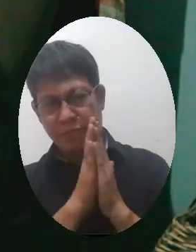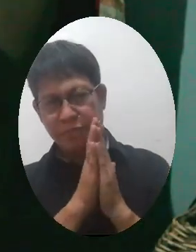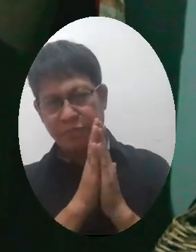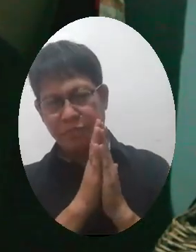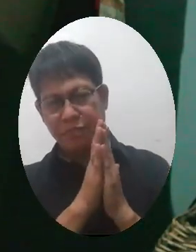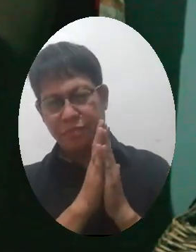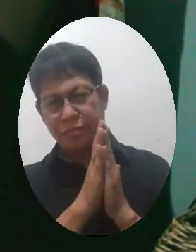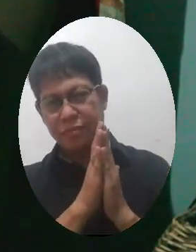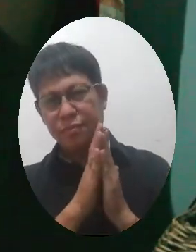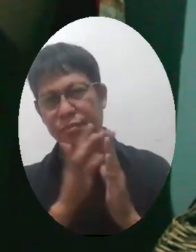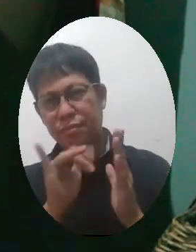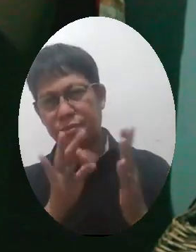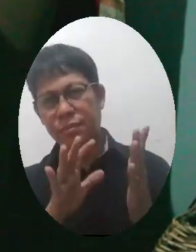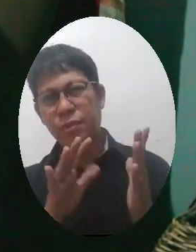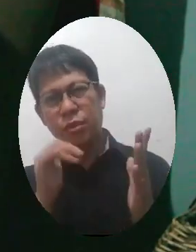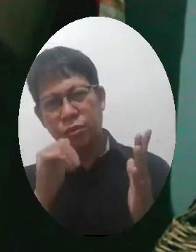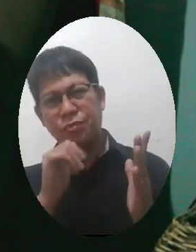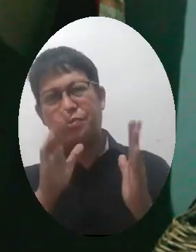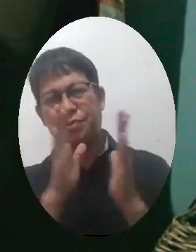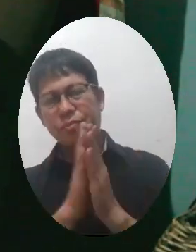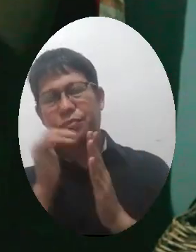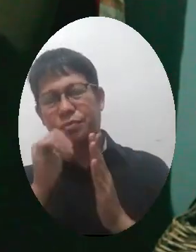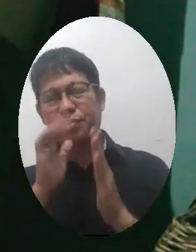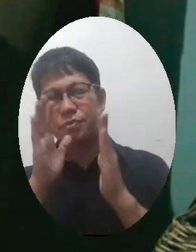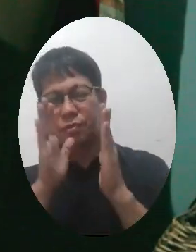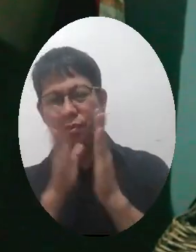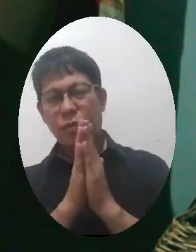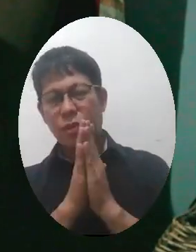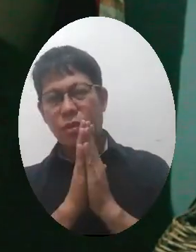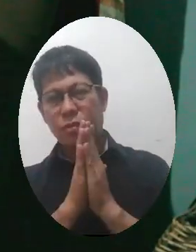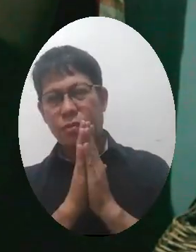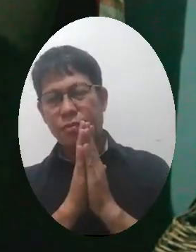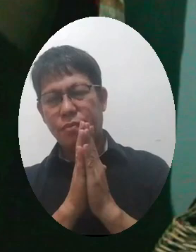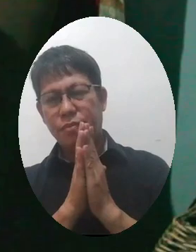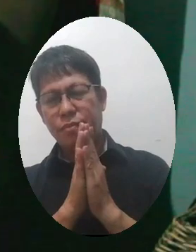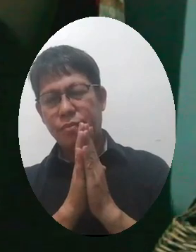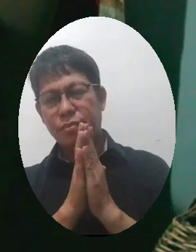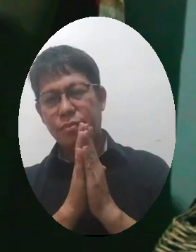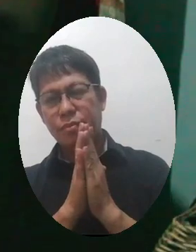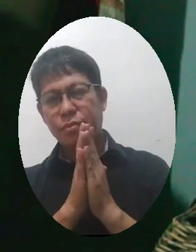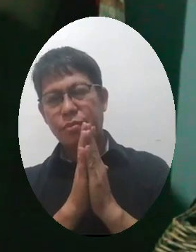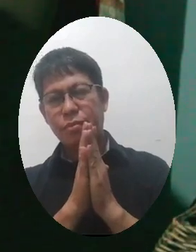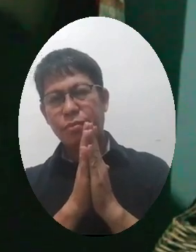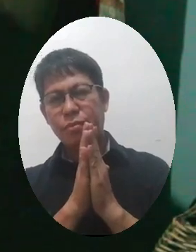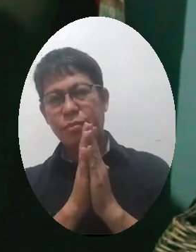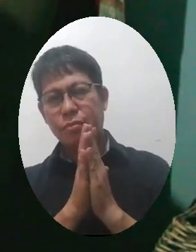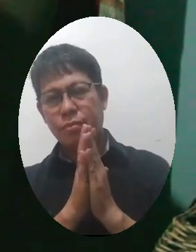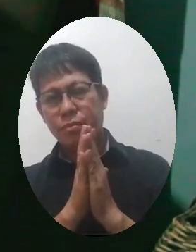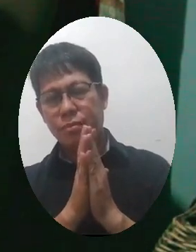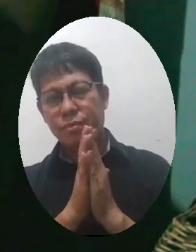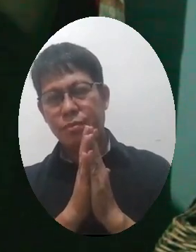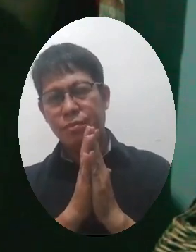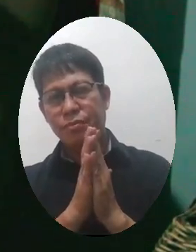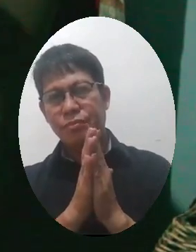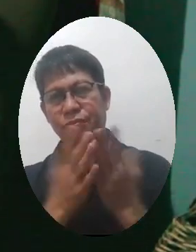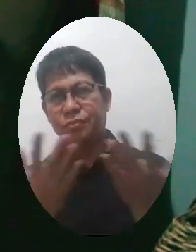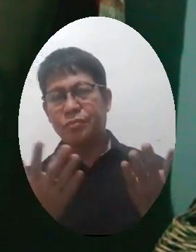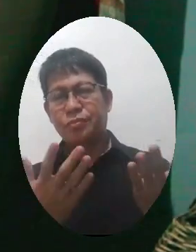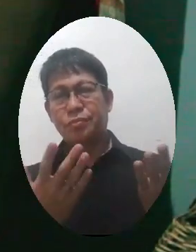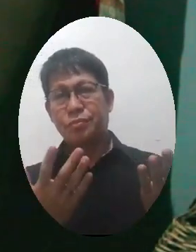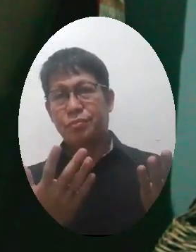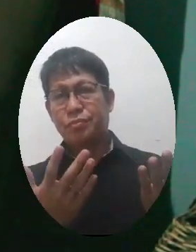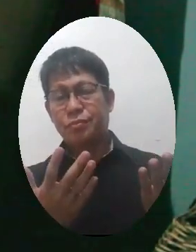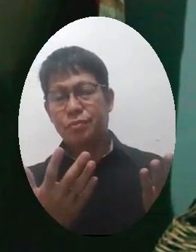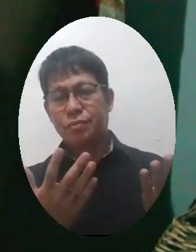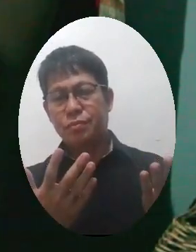Dapat kung araw-araw, minuto-minuto, kasi hindi naman niya tayo bibigyan